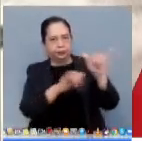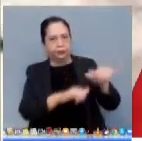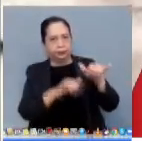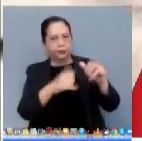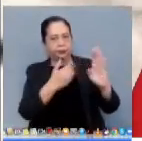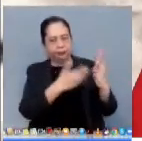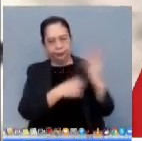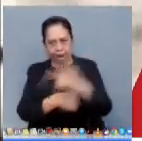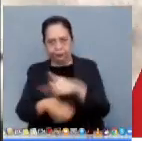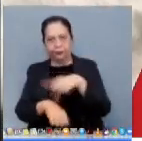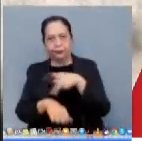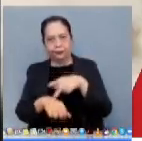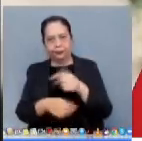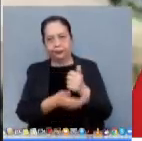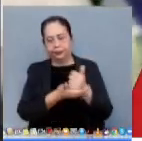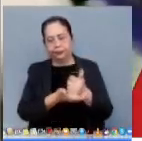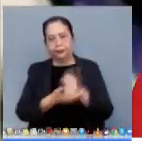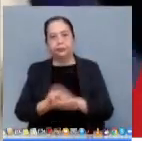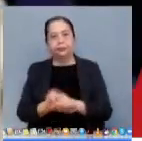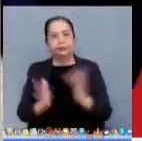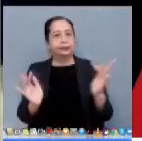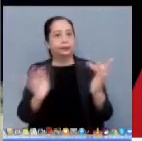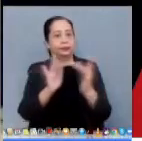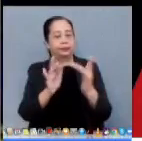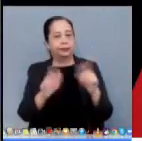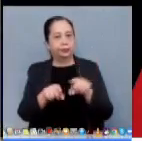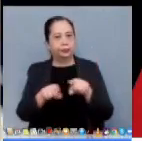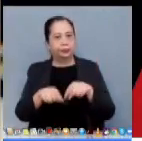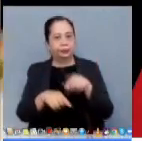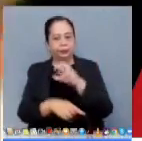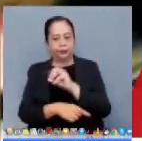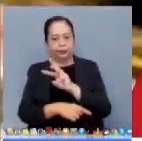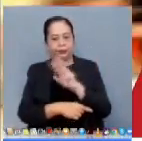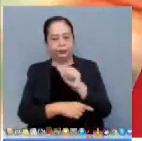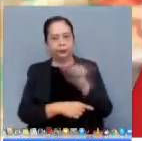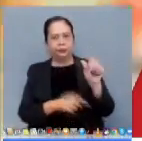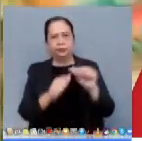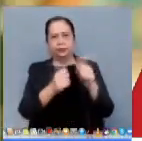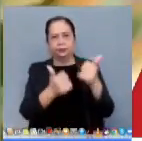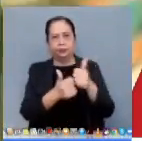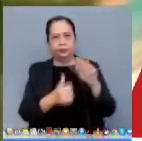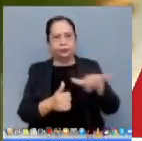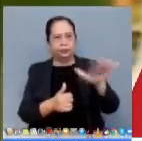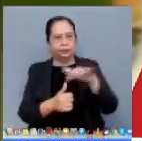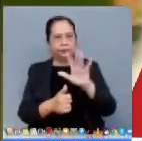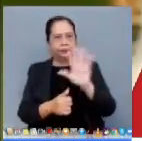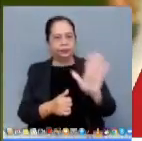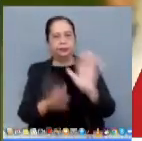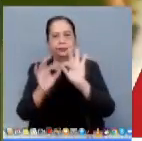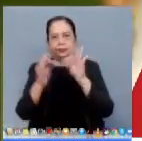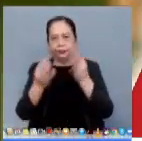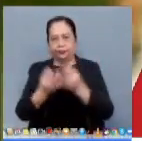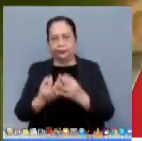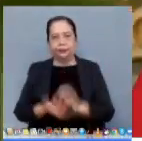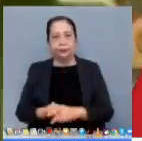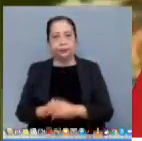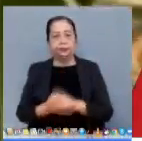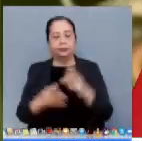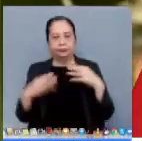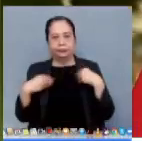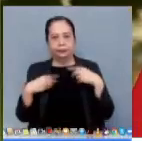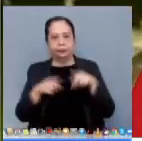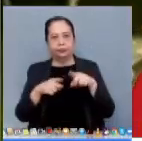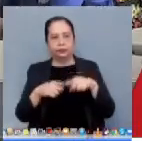Pilipinas. Nakikipaugnayan na rin daw ang OWA sa agency ng mga ito at sa kanilang pamilya. Makatatanggap raw sila ng tulong